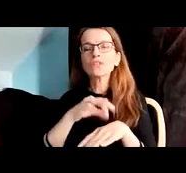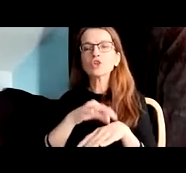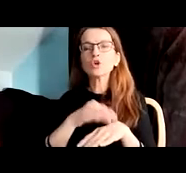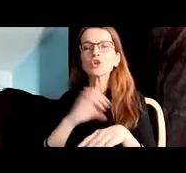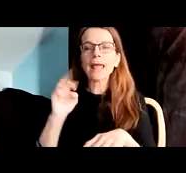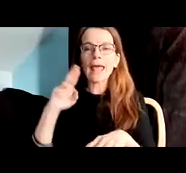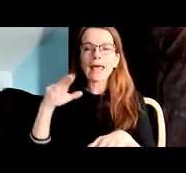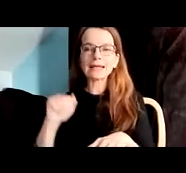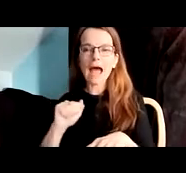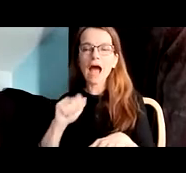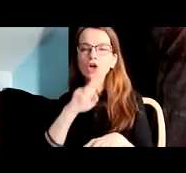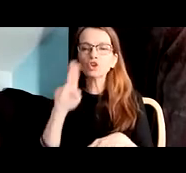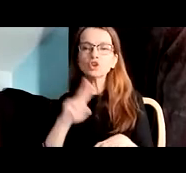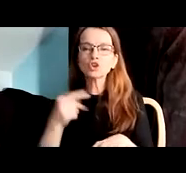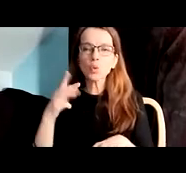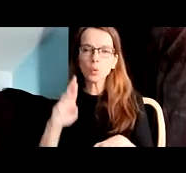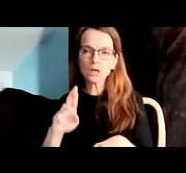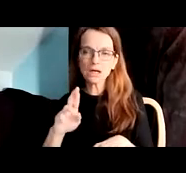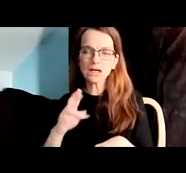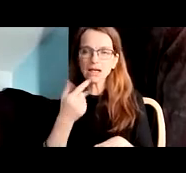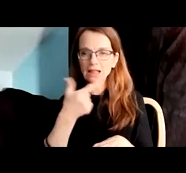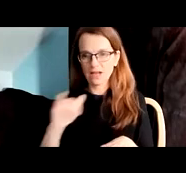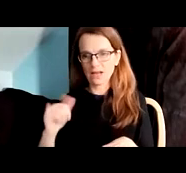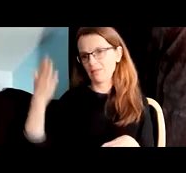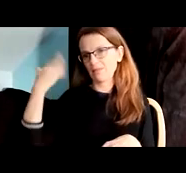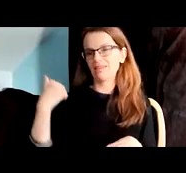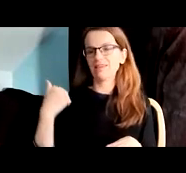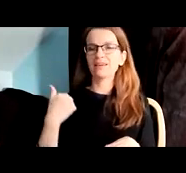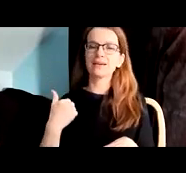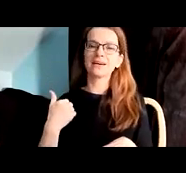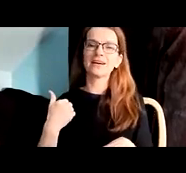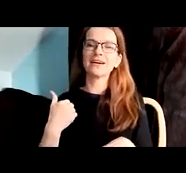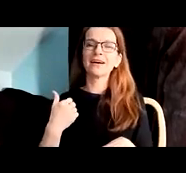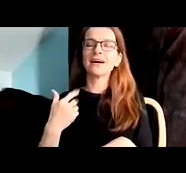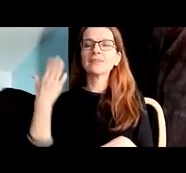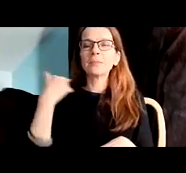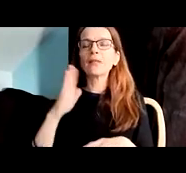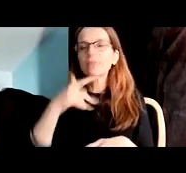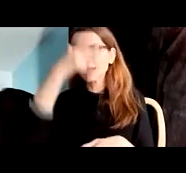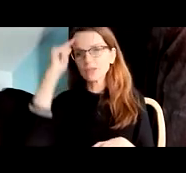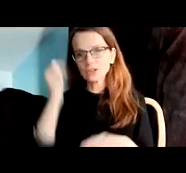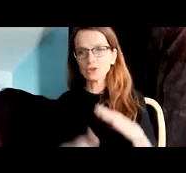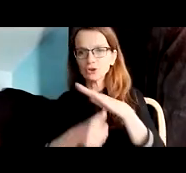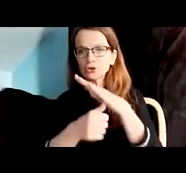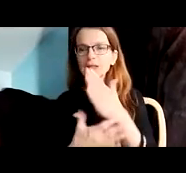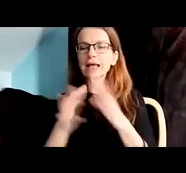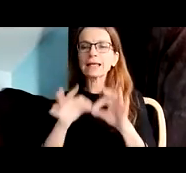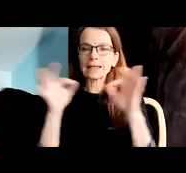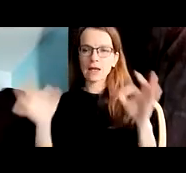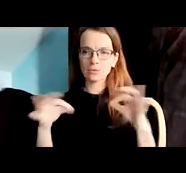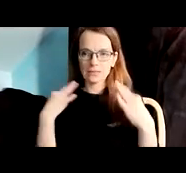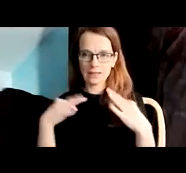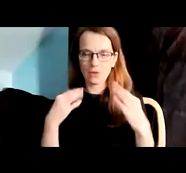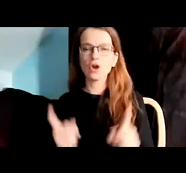Žgur. Smo bile 2 leti nazaj približno na Nacionalnem inštitutu za javno zdravje